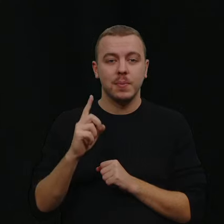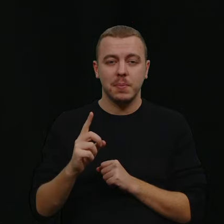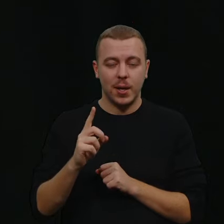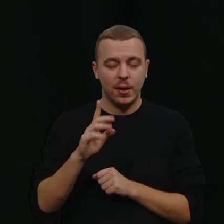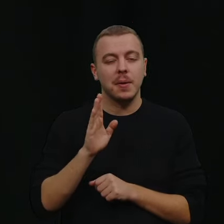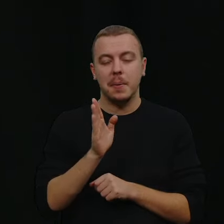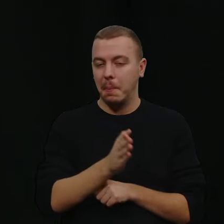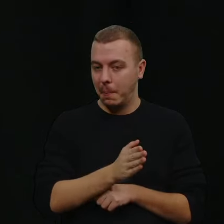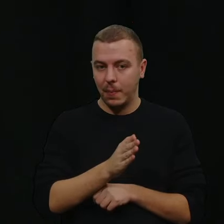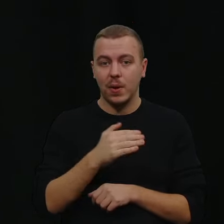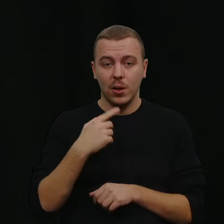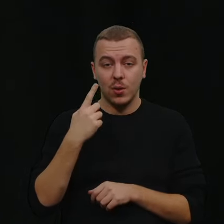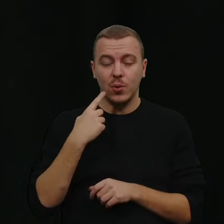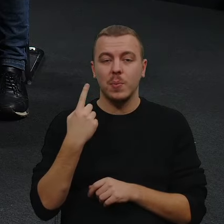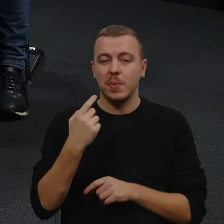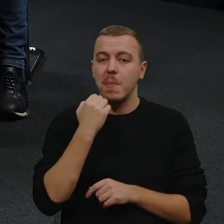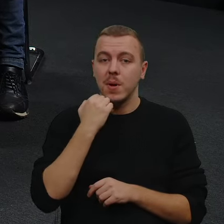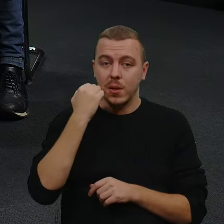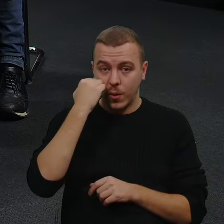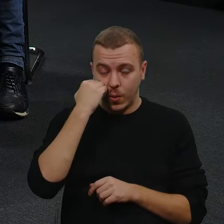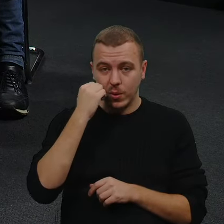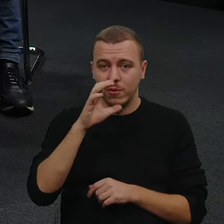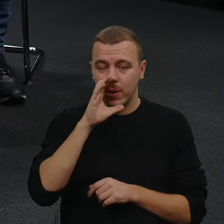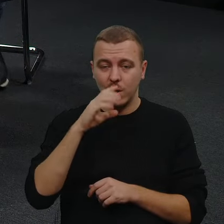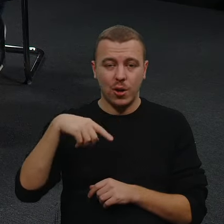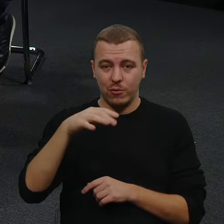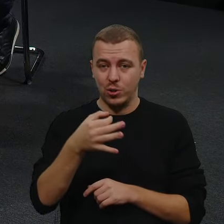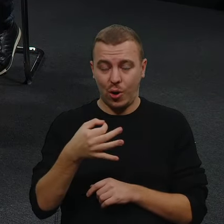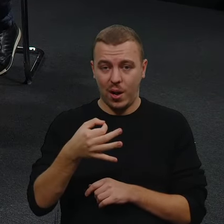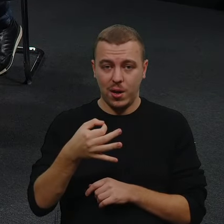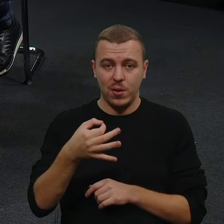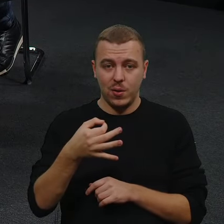yra vienas dalykas, tai tikrai norėčiau pirmiausia padėkoti Vilkaviškio rajono